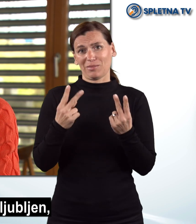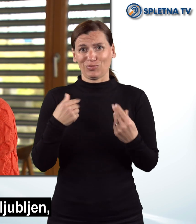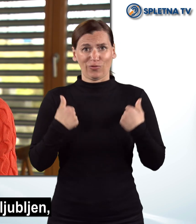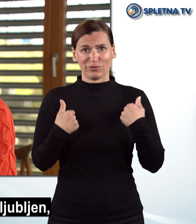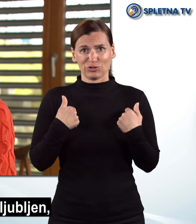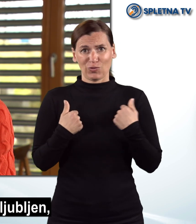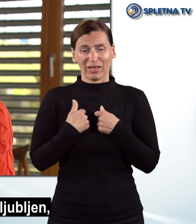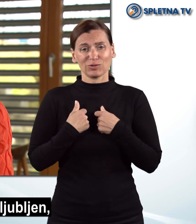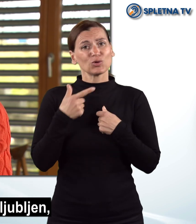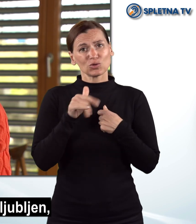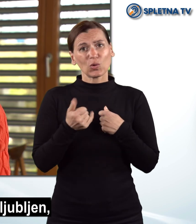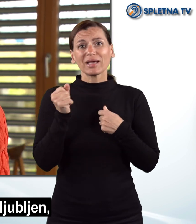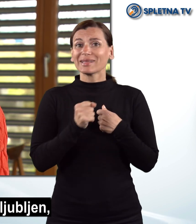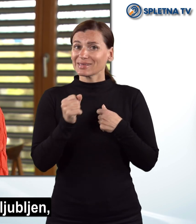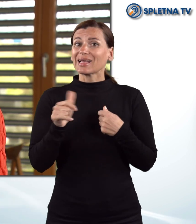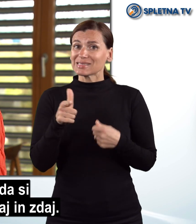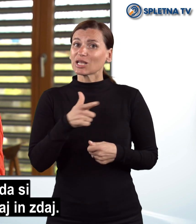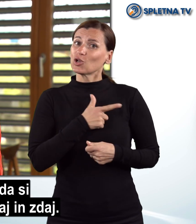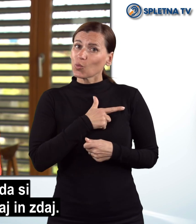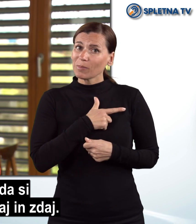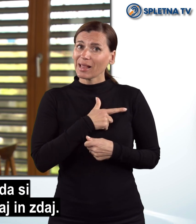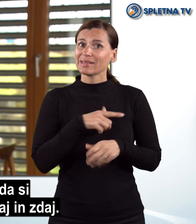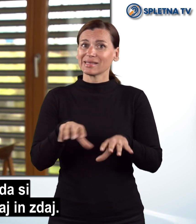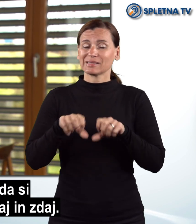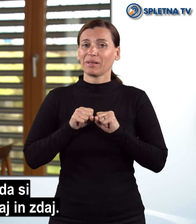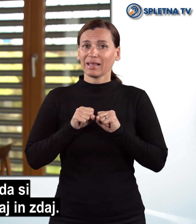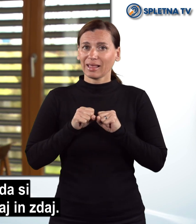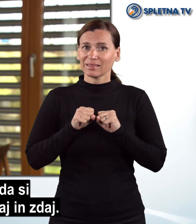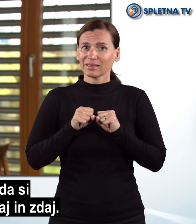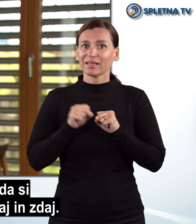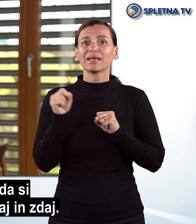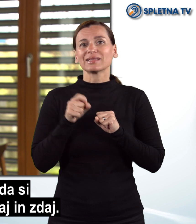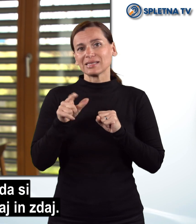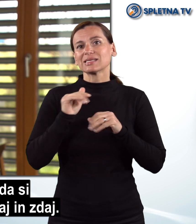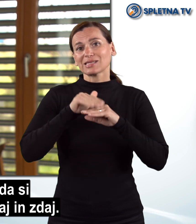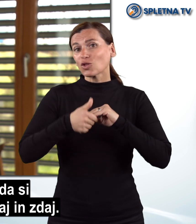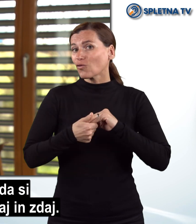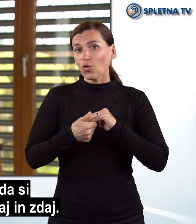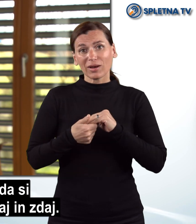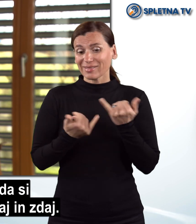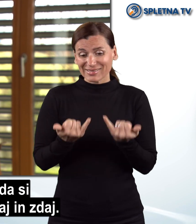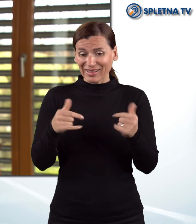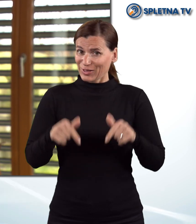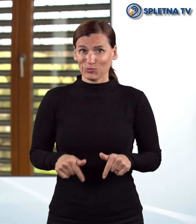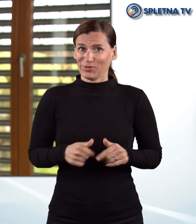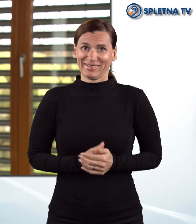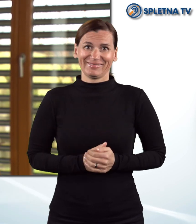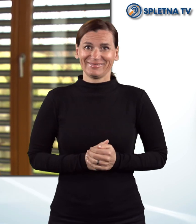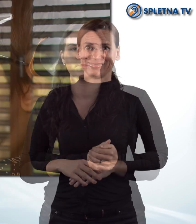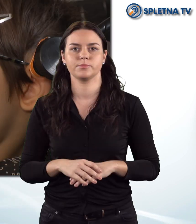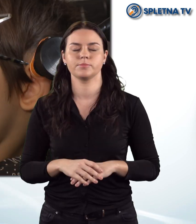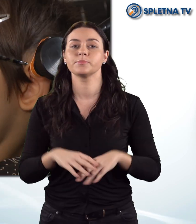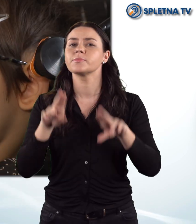življenju. In to je, da si ljubljen, sprejet in da si zadovoljen tukaj in zdaj.